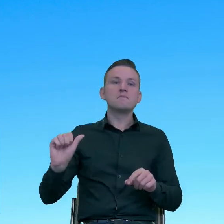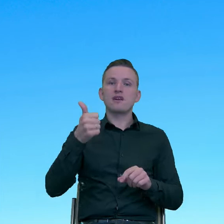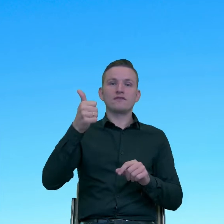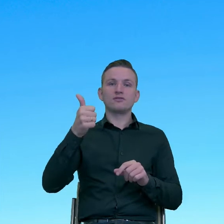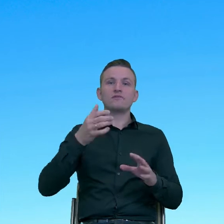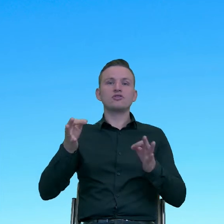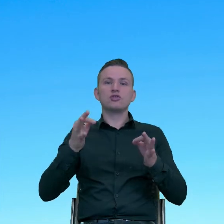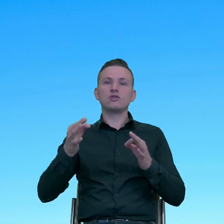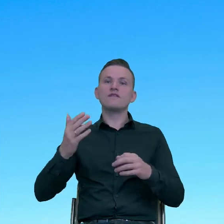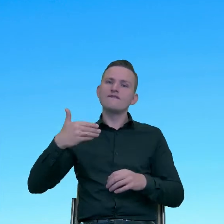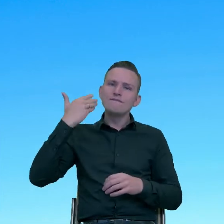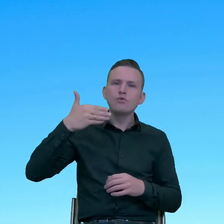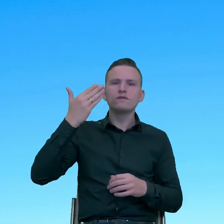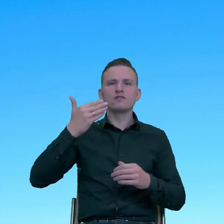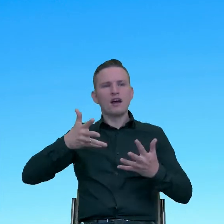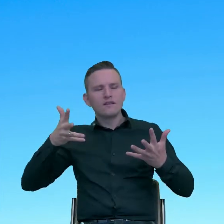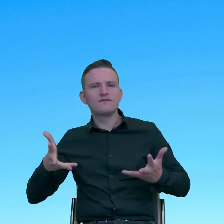mówcą motywacyjnym, który wykładał